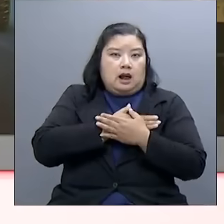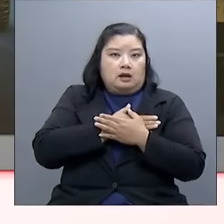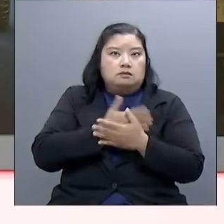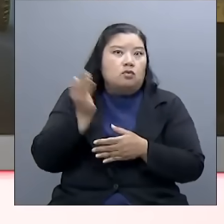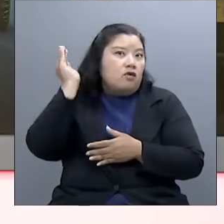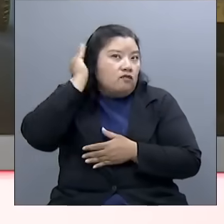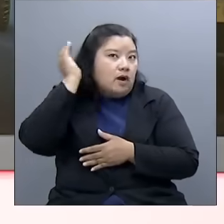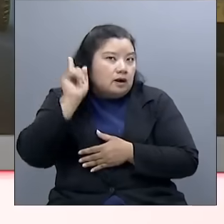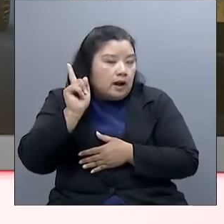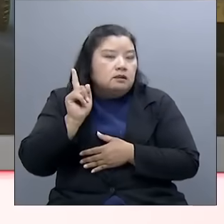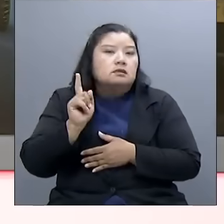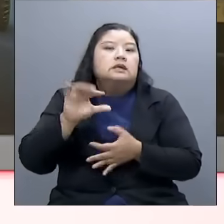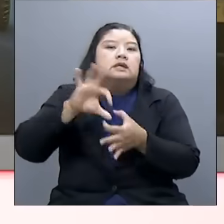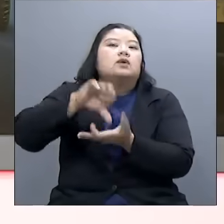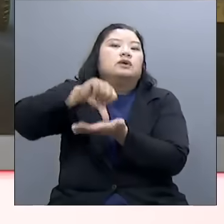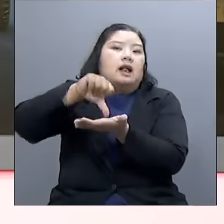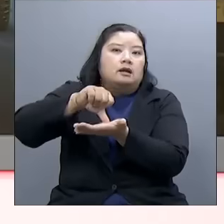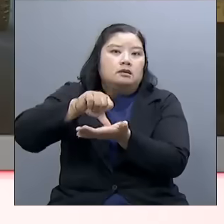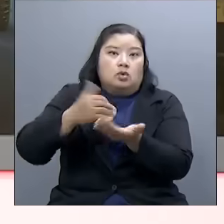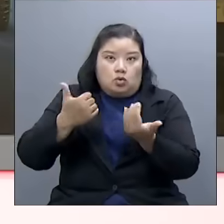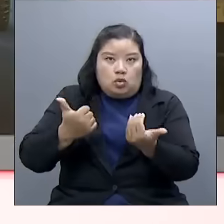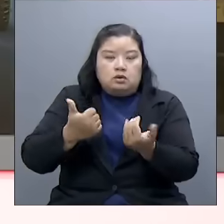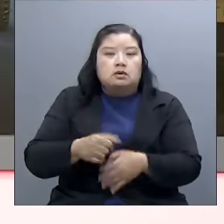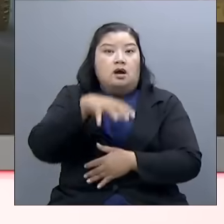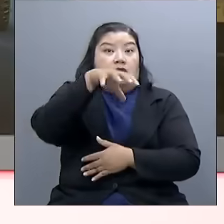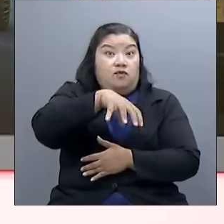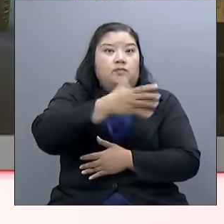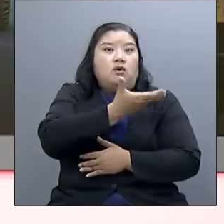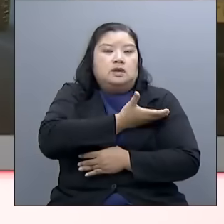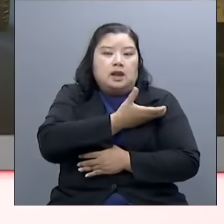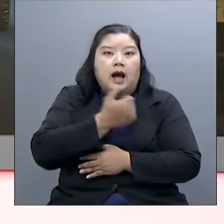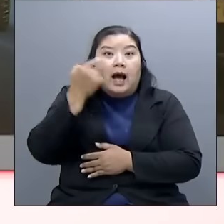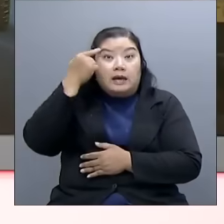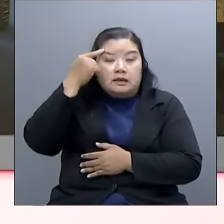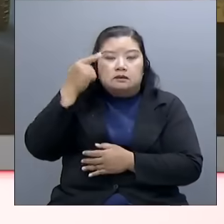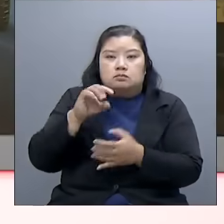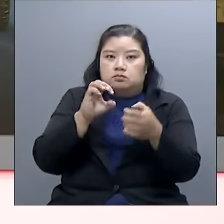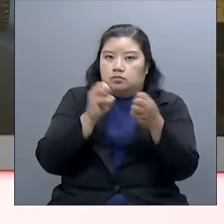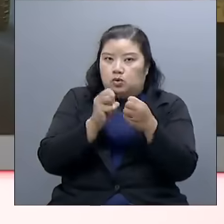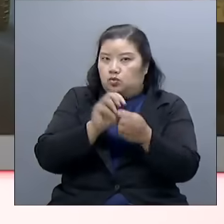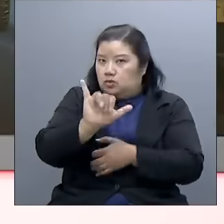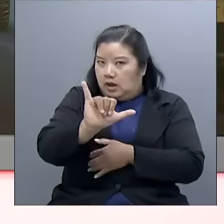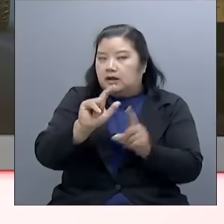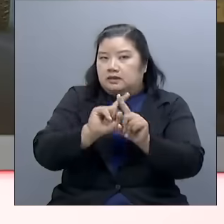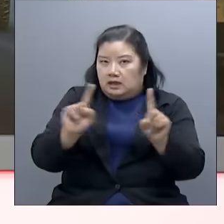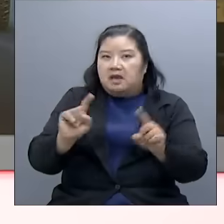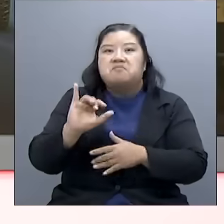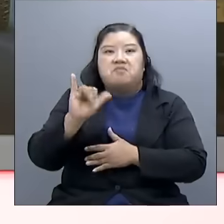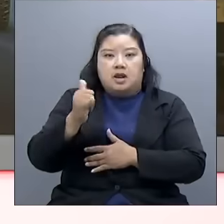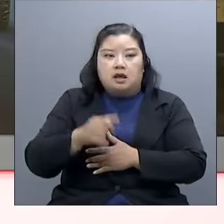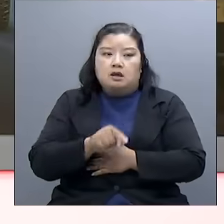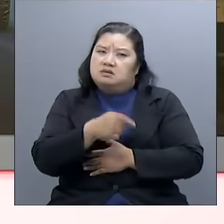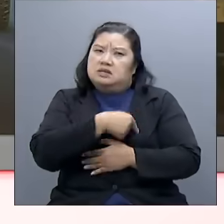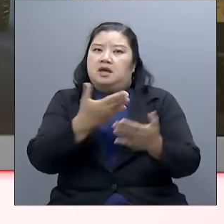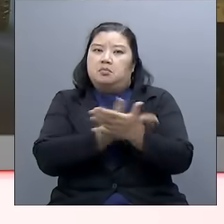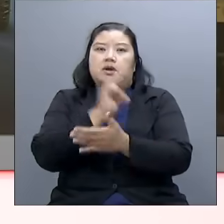านว่าสถานการณ์ในกาซาในตอนนี้ยังไม่จำเป็นที่จะต้องเข้าไปแทรกแซงโดยตรงแต่คำสั่งนี้ก็อาจจะเปลี่ยนแปลงได้ค่ะ